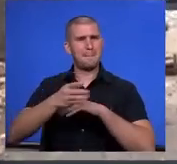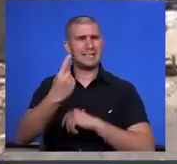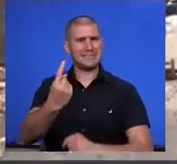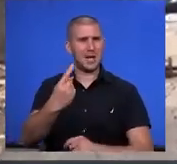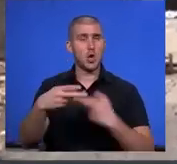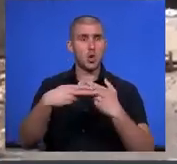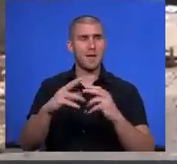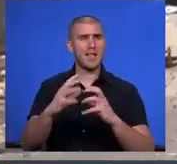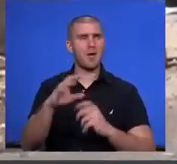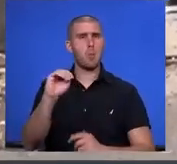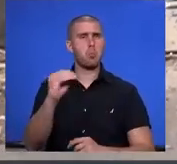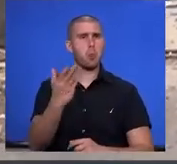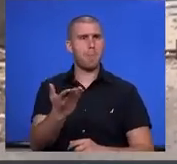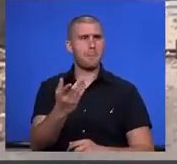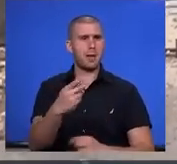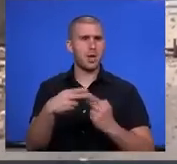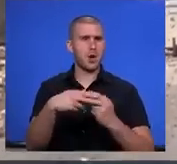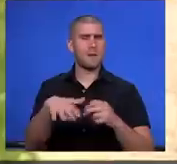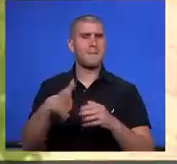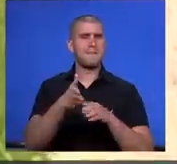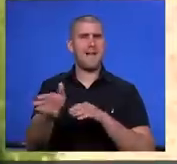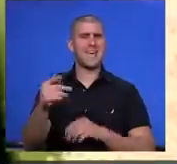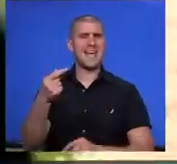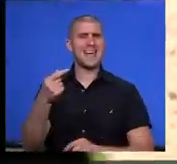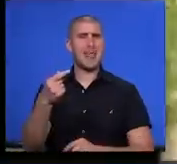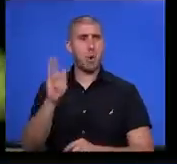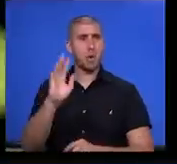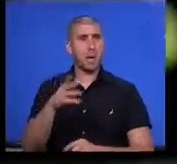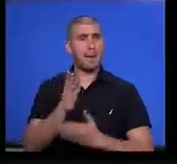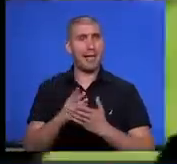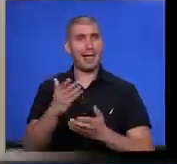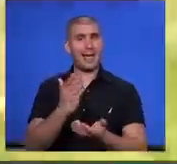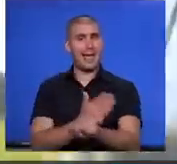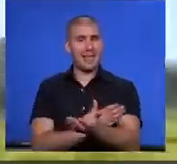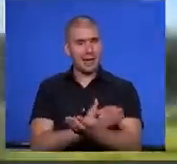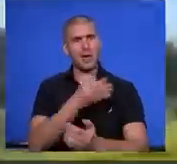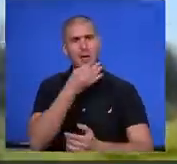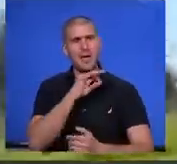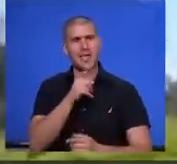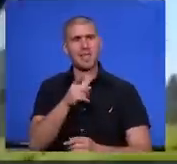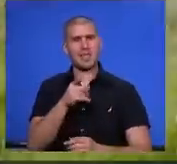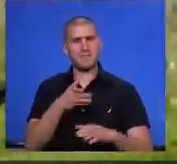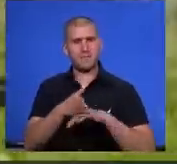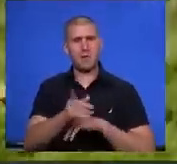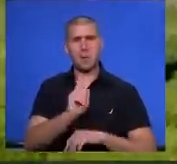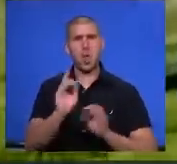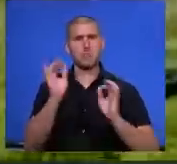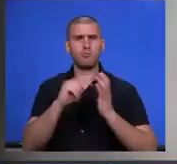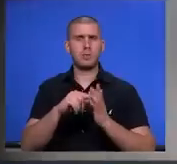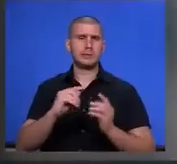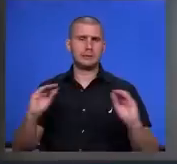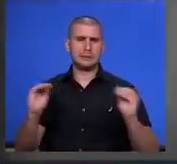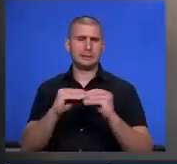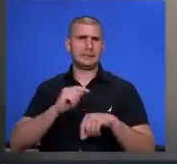שסמוכה לכפר מוקבלה, לא רחוק ממעבר גלבוע. גם כאלו בעלי היתר העדיפו את הפרצות על פני המעבר הרשמי כדי לחסוך זמן. זה